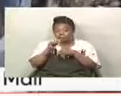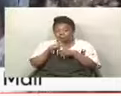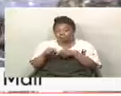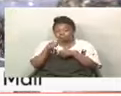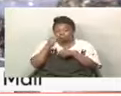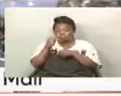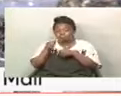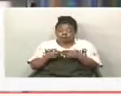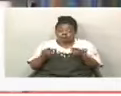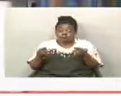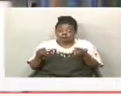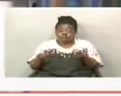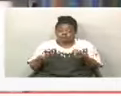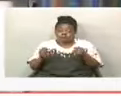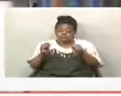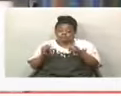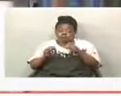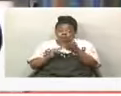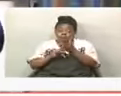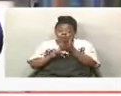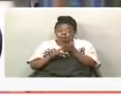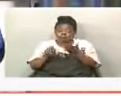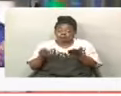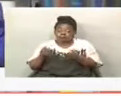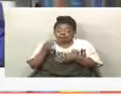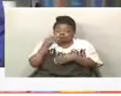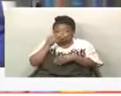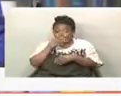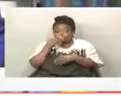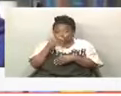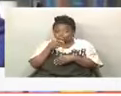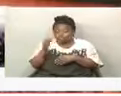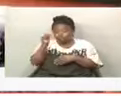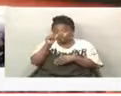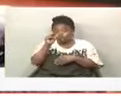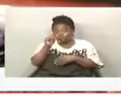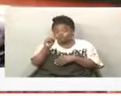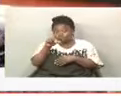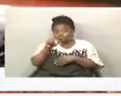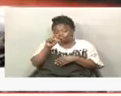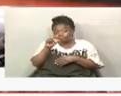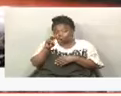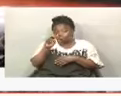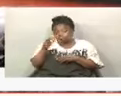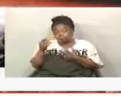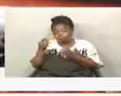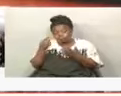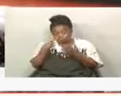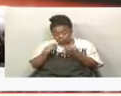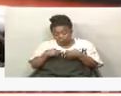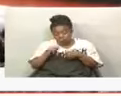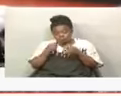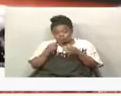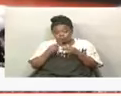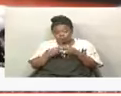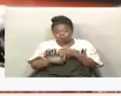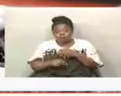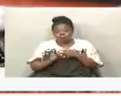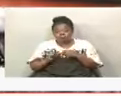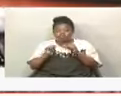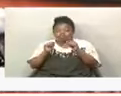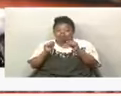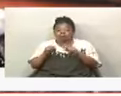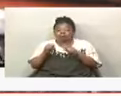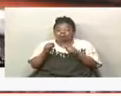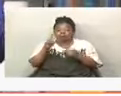afumba muba osobola okumusiga butono owa sunflower. N'olwekyo kiki ky'olina okukola? Olina kujja